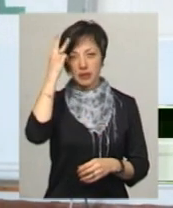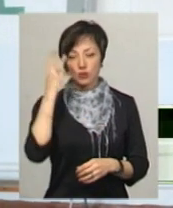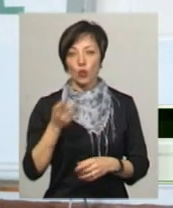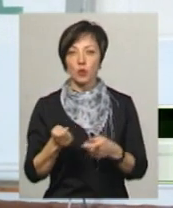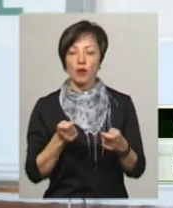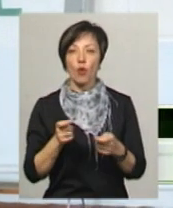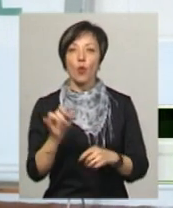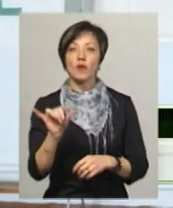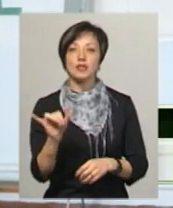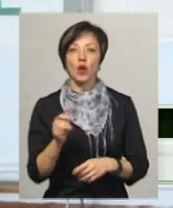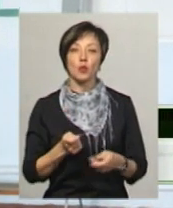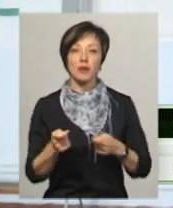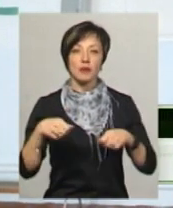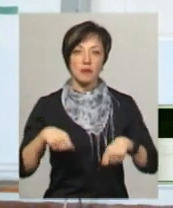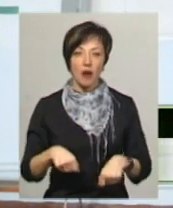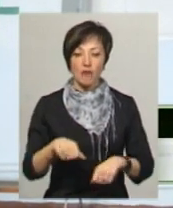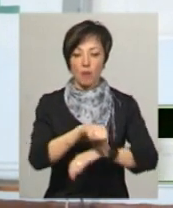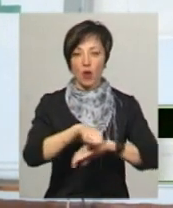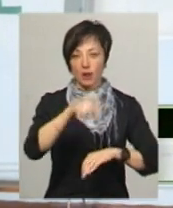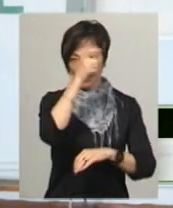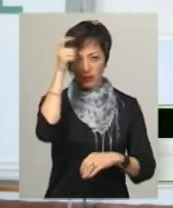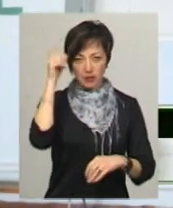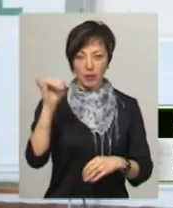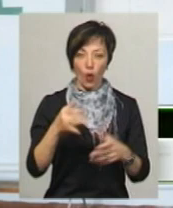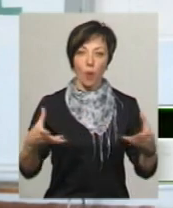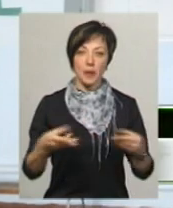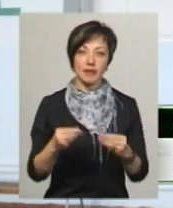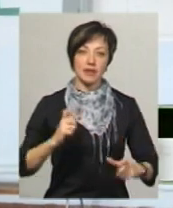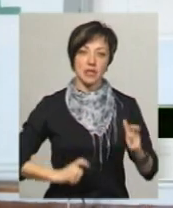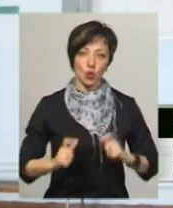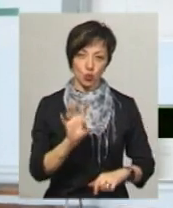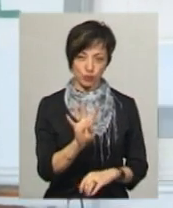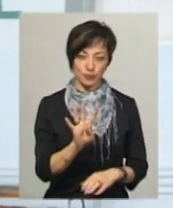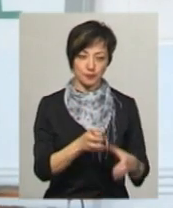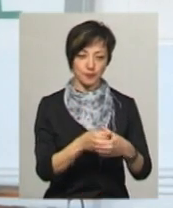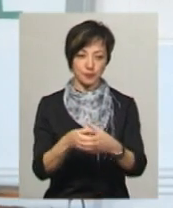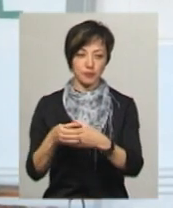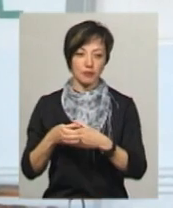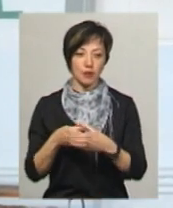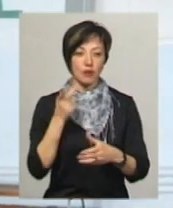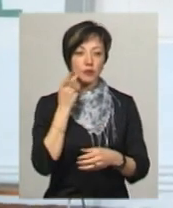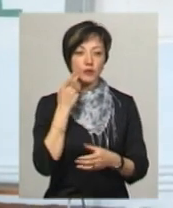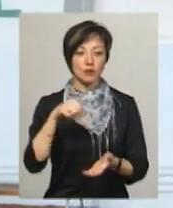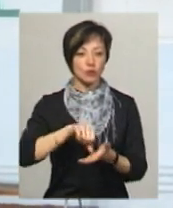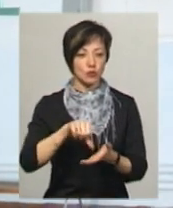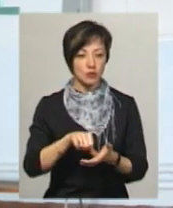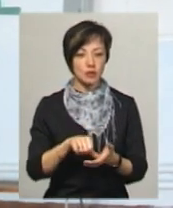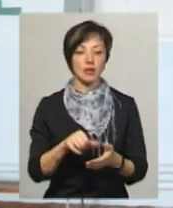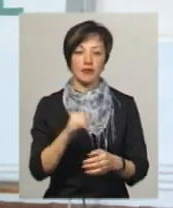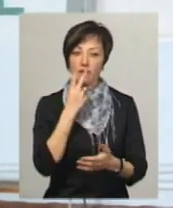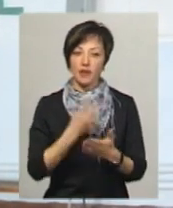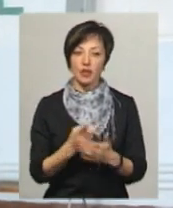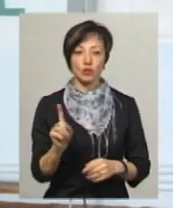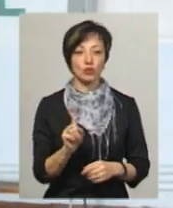управління та права, Пограна академія і кооперативний інститут. Ці команди вони постійно приймають участь, і видно,